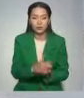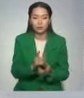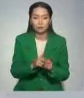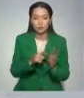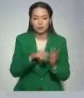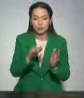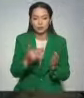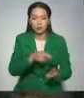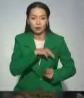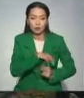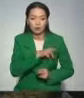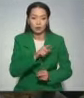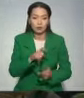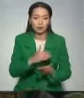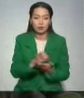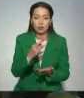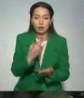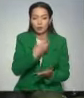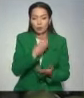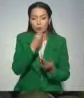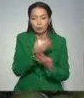Адам им бегите миллион